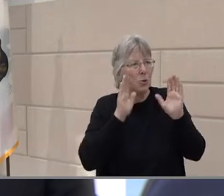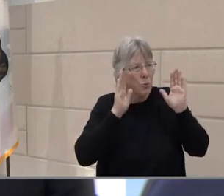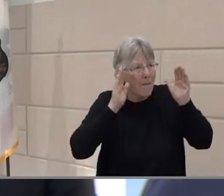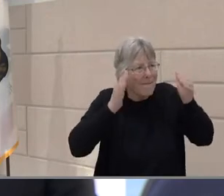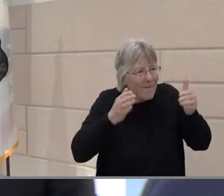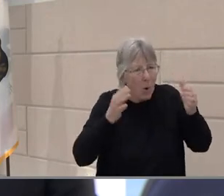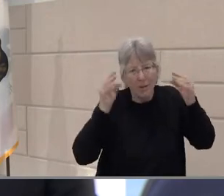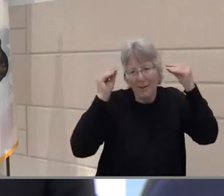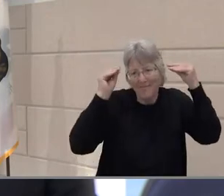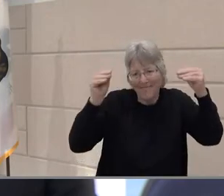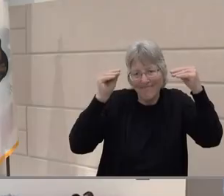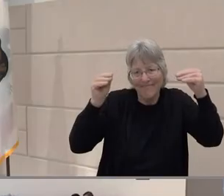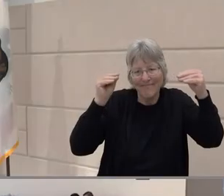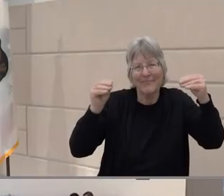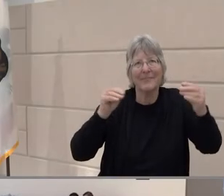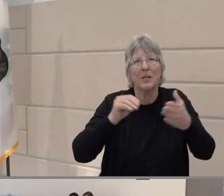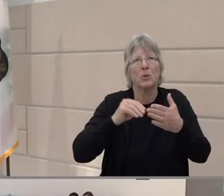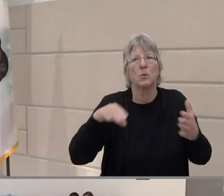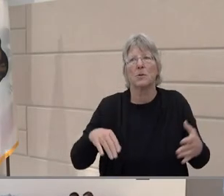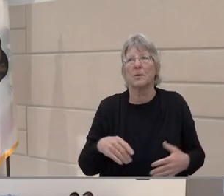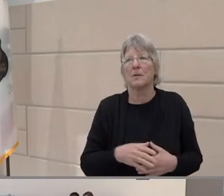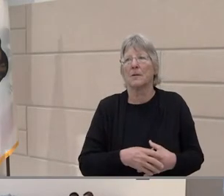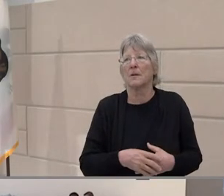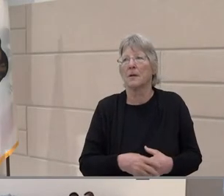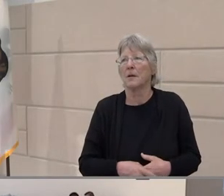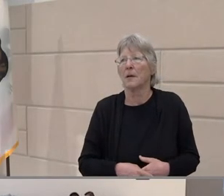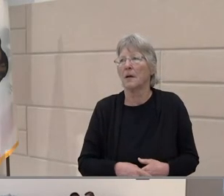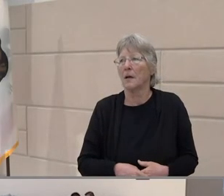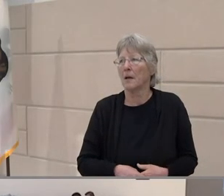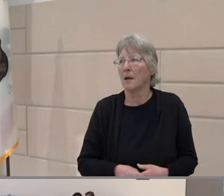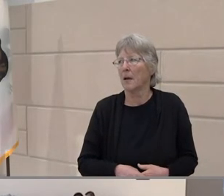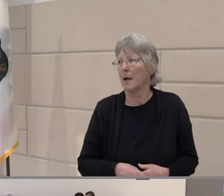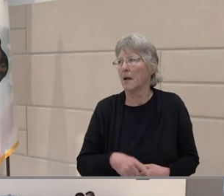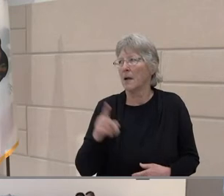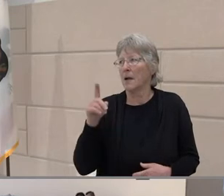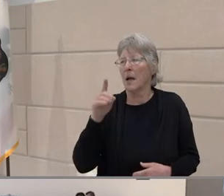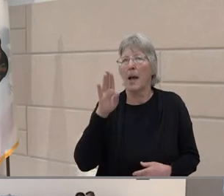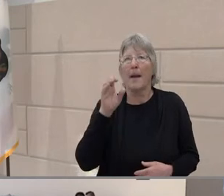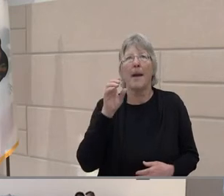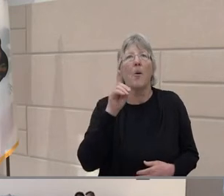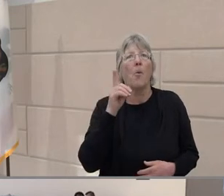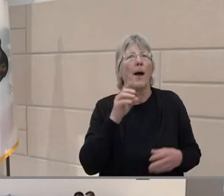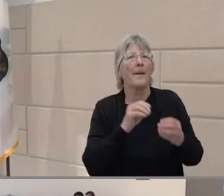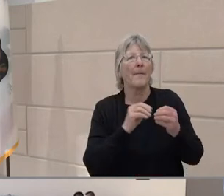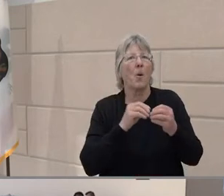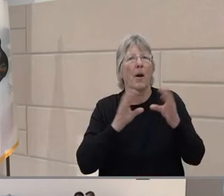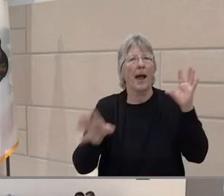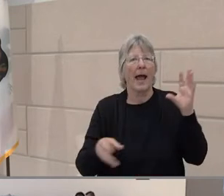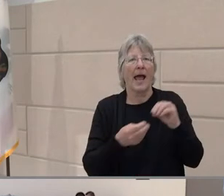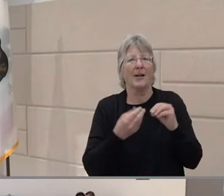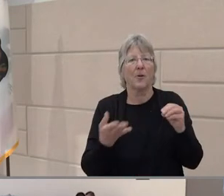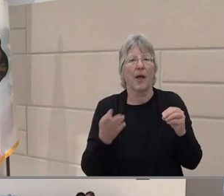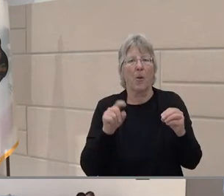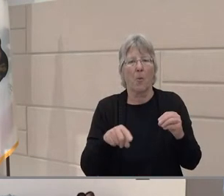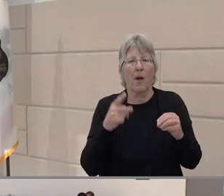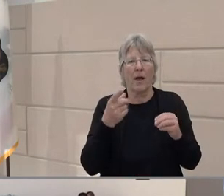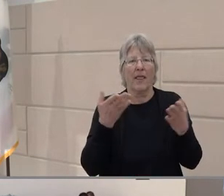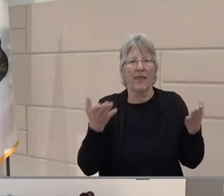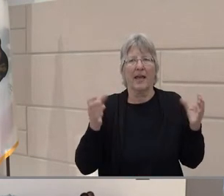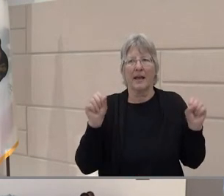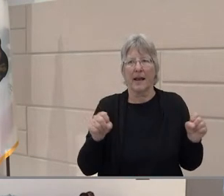បង្ហាញជាលទ្ធផលជោគជ័យទៅកាន់សិស្សដើម្បីទុកពេលវេលាឲ្យគ្រូបង្រៀនអ្នកអប់រំហ្នឹងបំពេញកិច្ចការសម្រាប់តែជួយសិស្ស